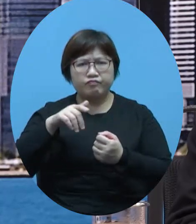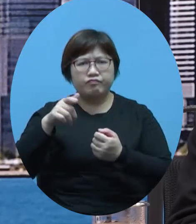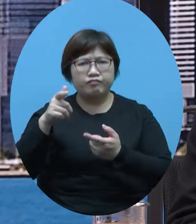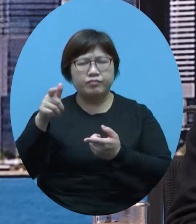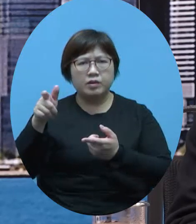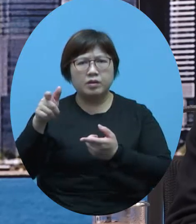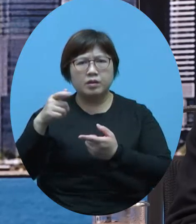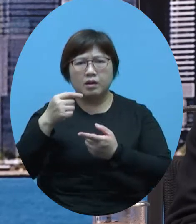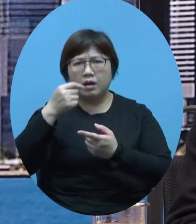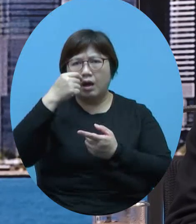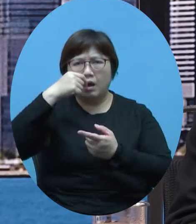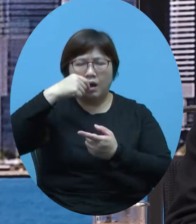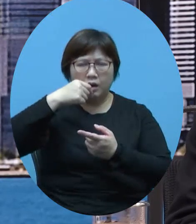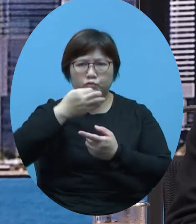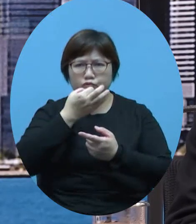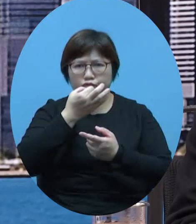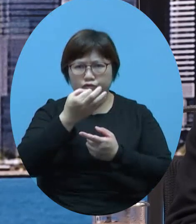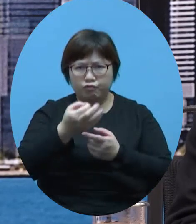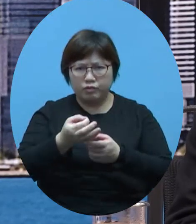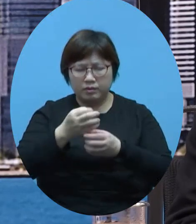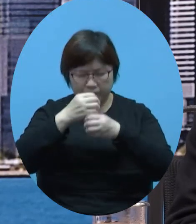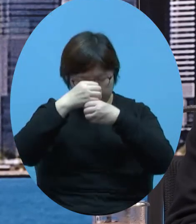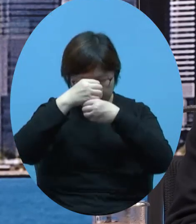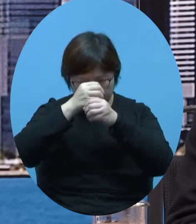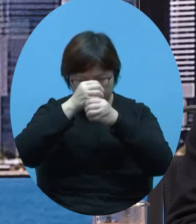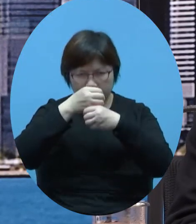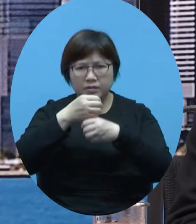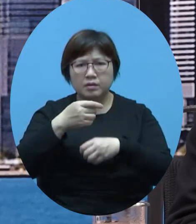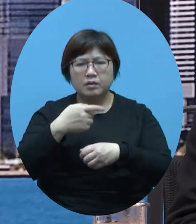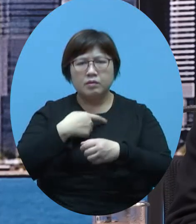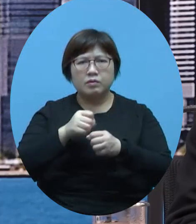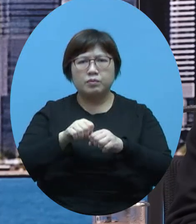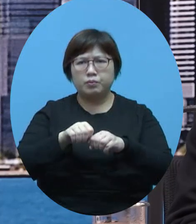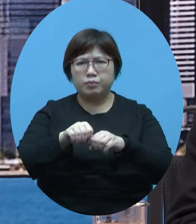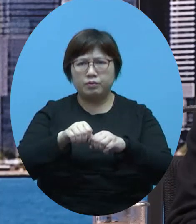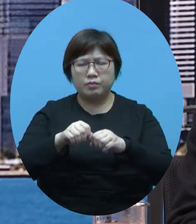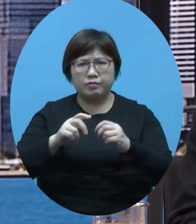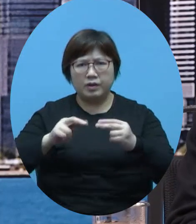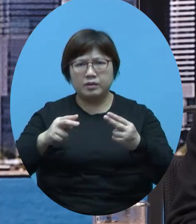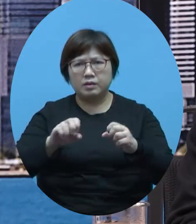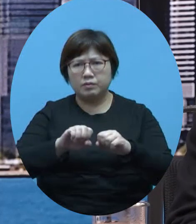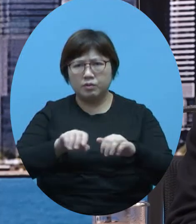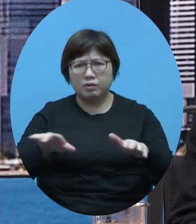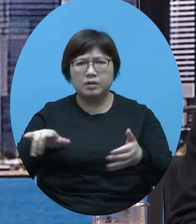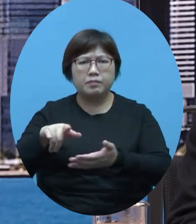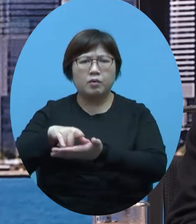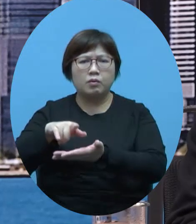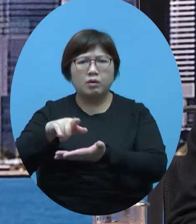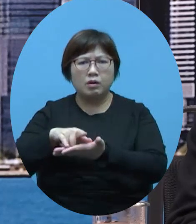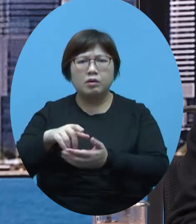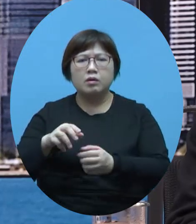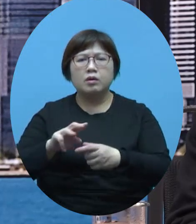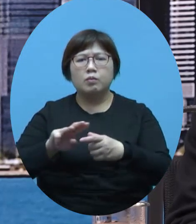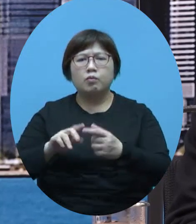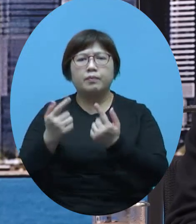嗰、那個深喉唾液嗰個檢測咧。我哋都係打算咧，會係擴展到去呢個武漢同埋湖北